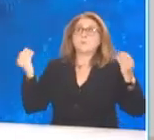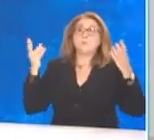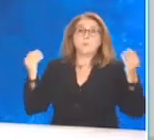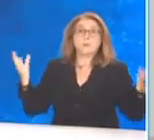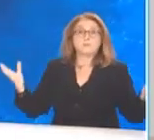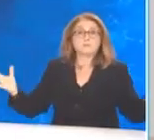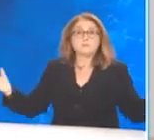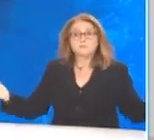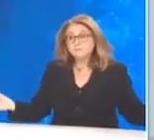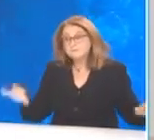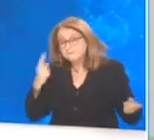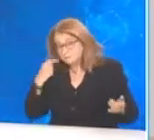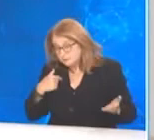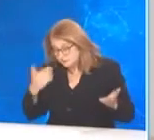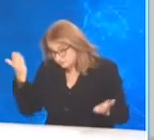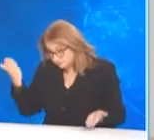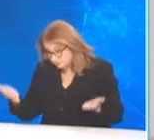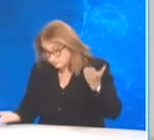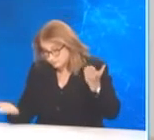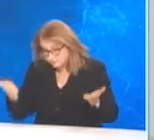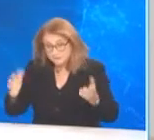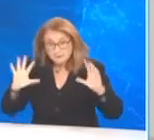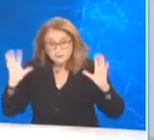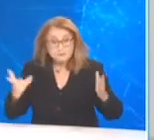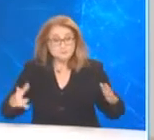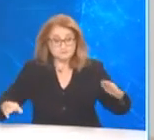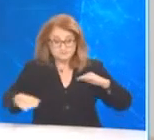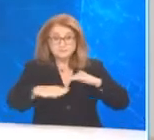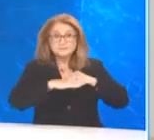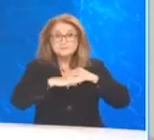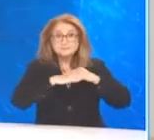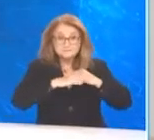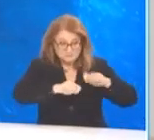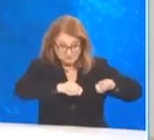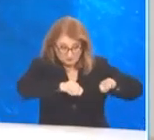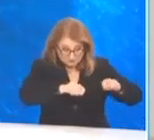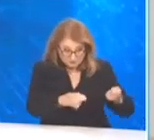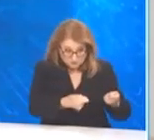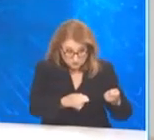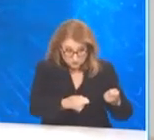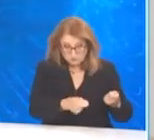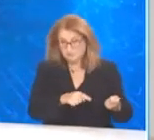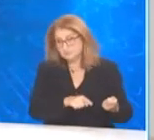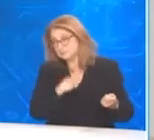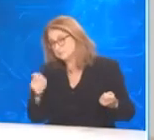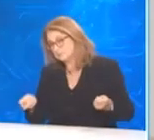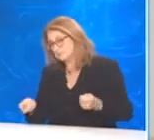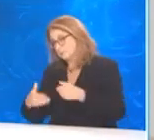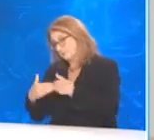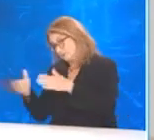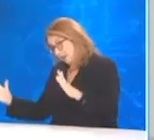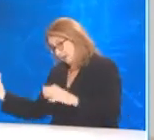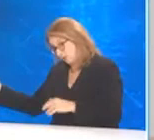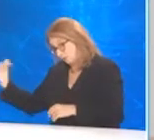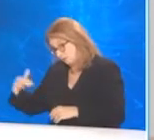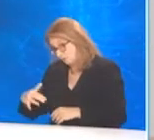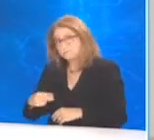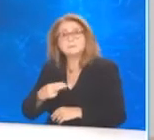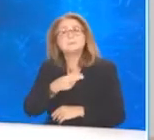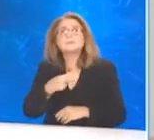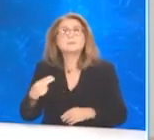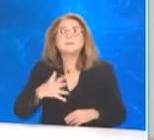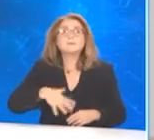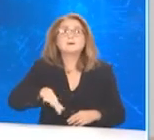το πλήγμα που θα είχαμε υπερτοπικά σε κάθε άλλο επίπεδο θα ήταν μεγαλύτερο. Δεν μίλησα για κλειστά